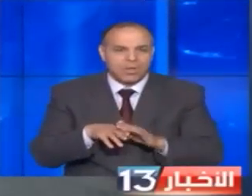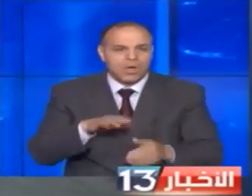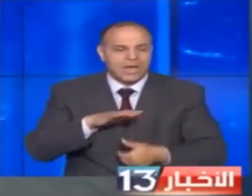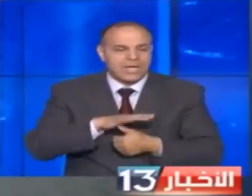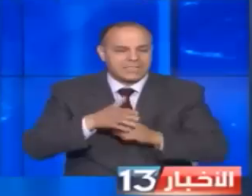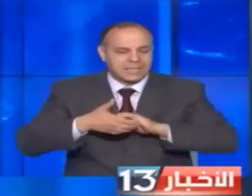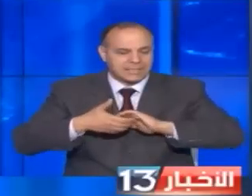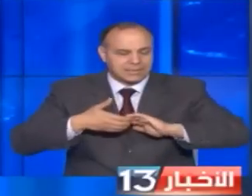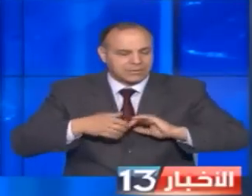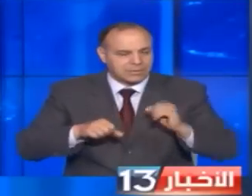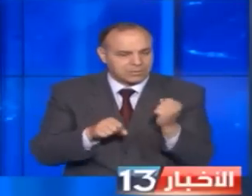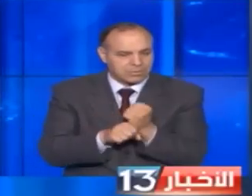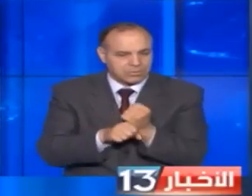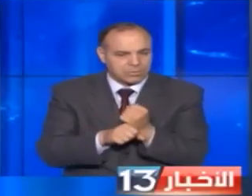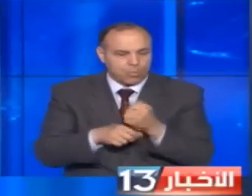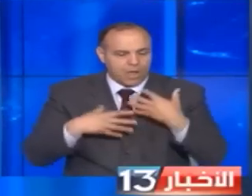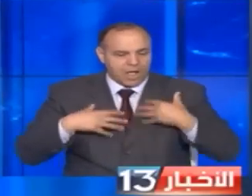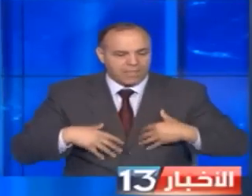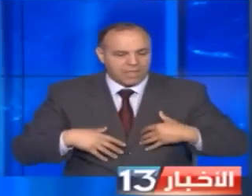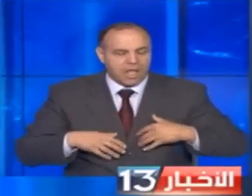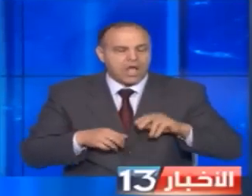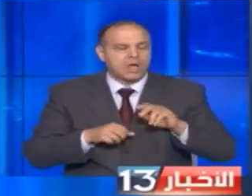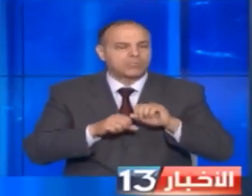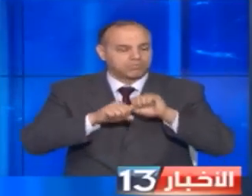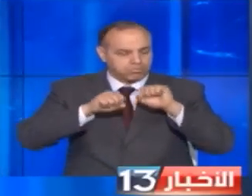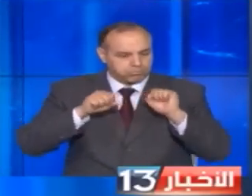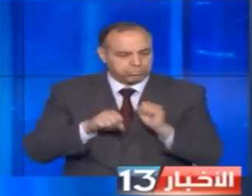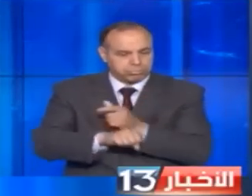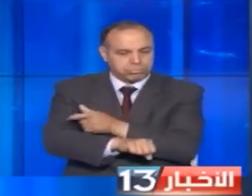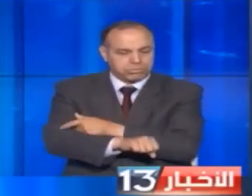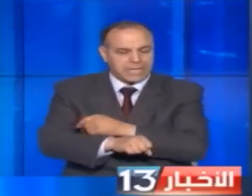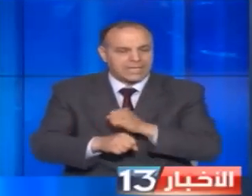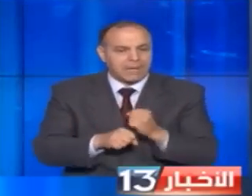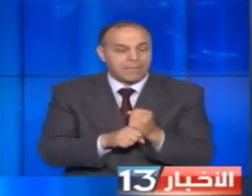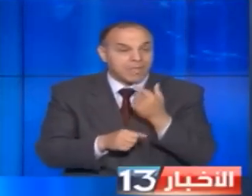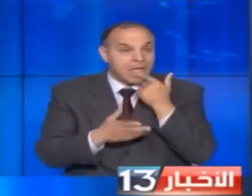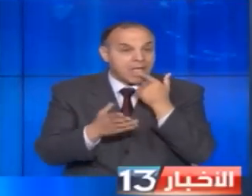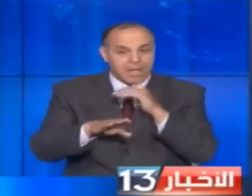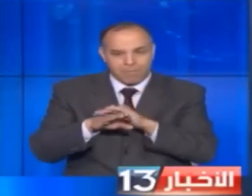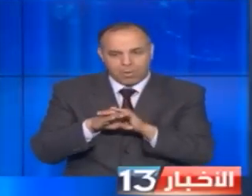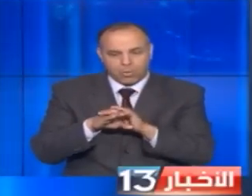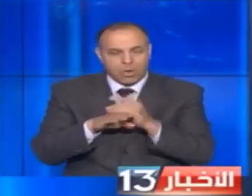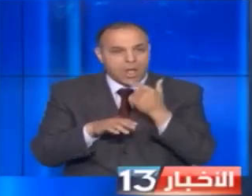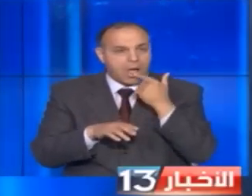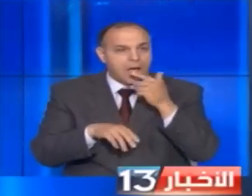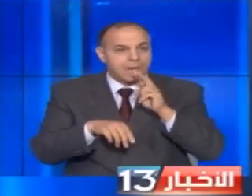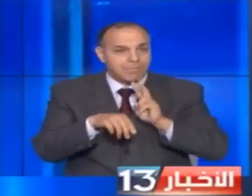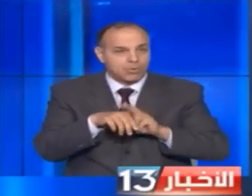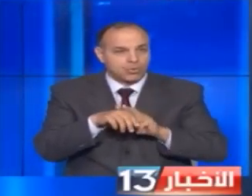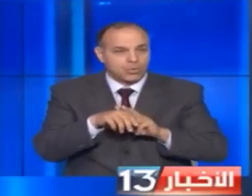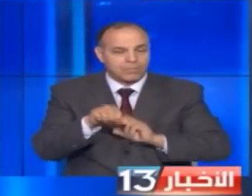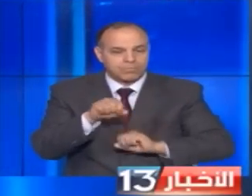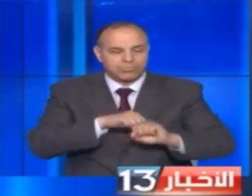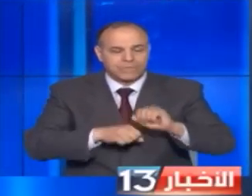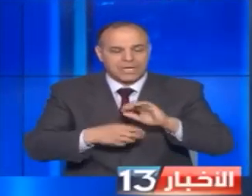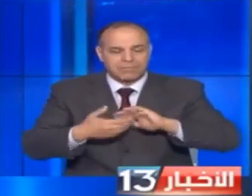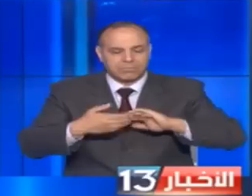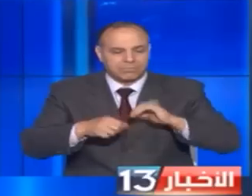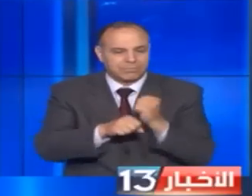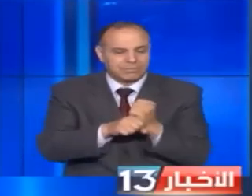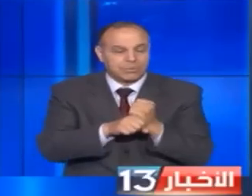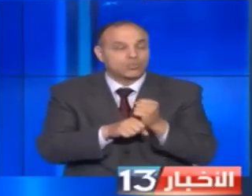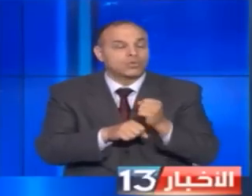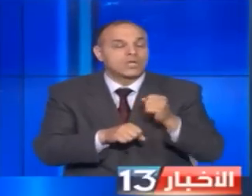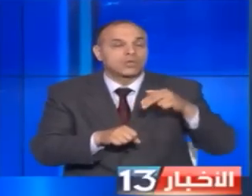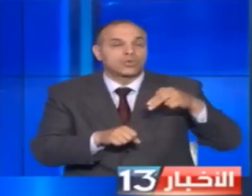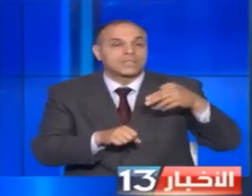الصناعه والتجاره واعضاء الجامعه العامه للنقل وفي هذا الصدد قال الامين العام للمنظمه الش غيره من الدين الطبي